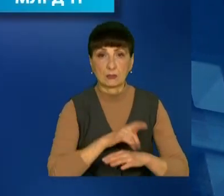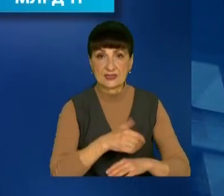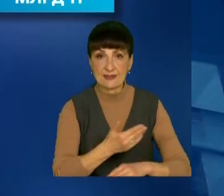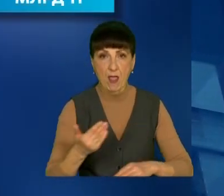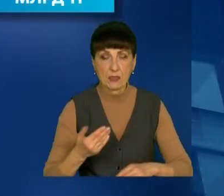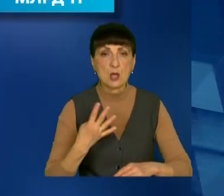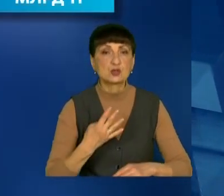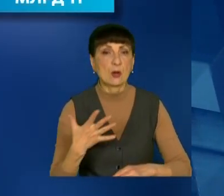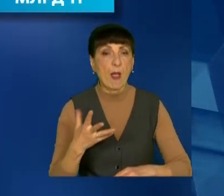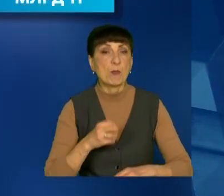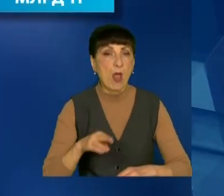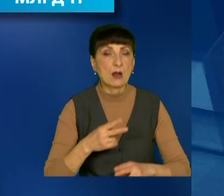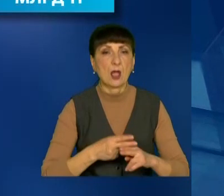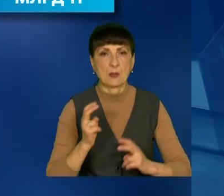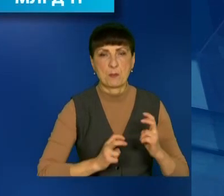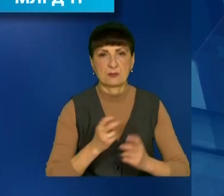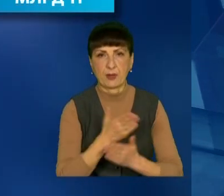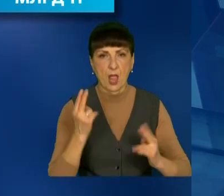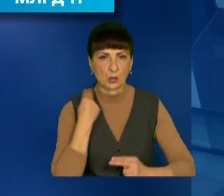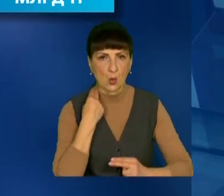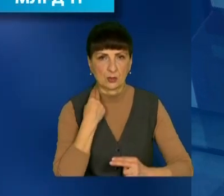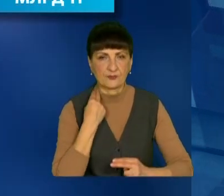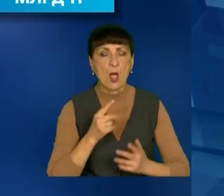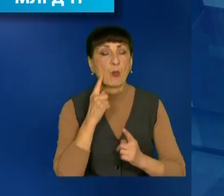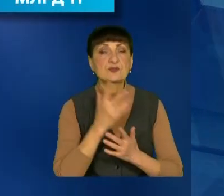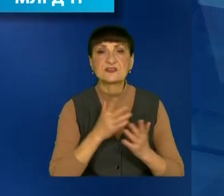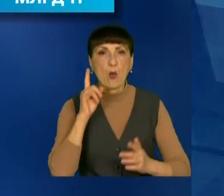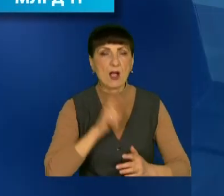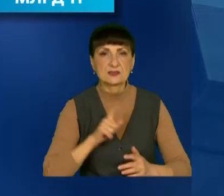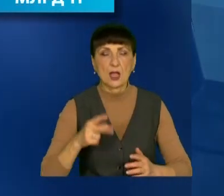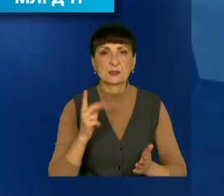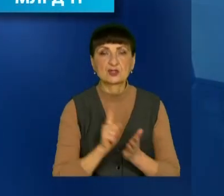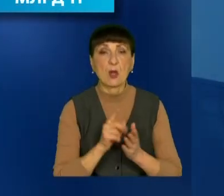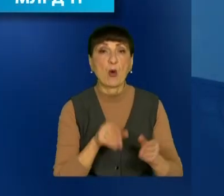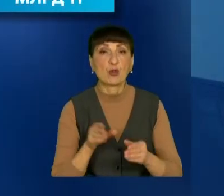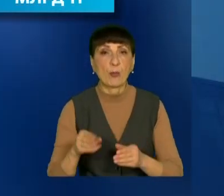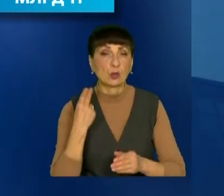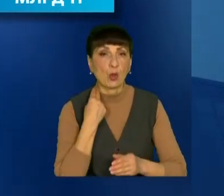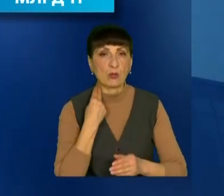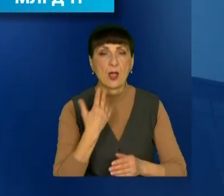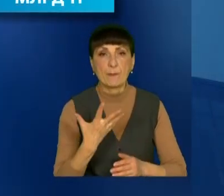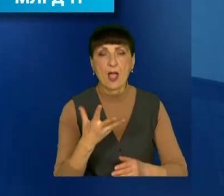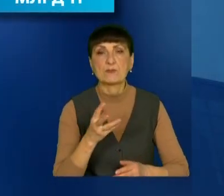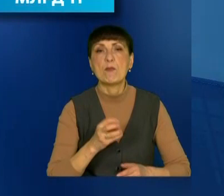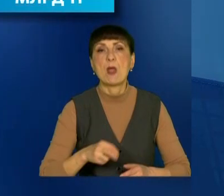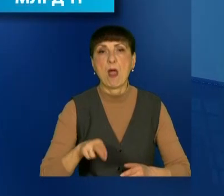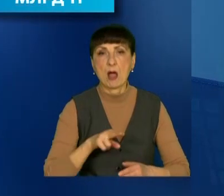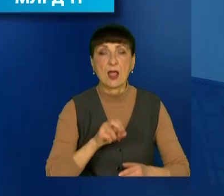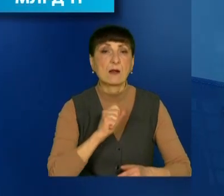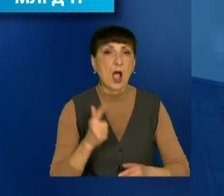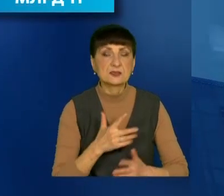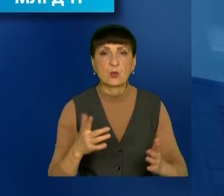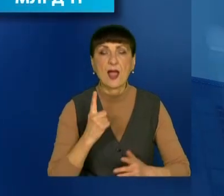а 45 миллиардов – предприятий. Больше всего казахстанцы должны за отопление, это порядка 5 миллиардов, за газ